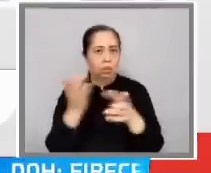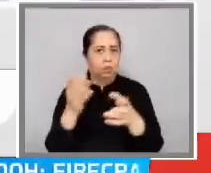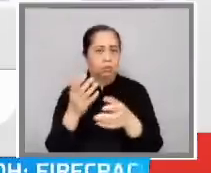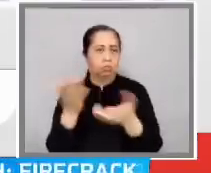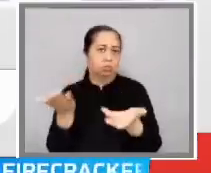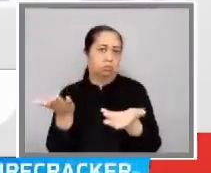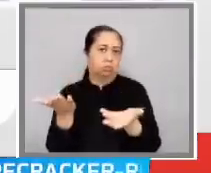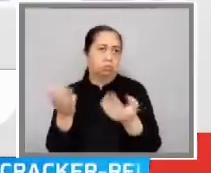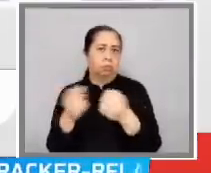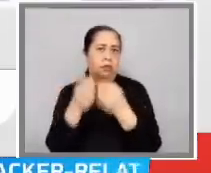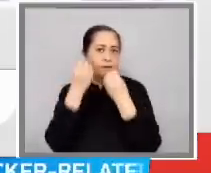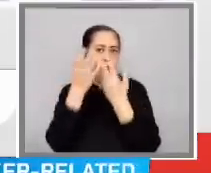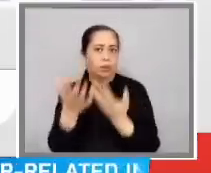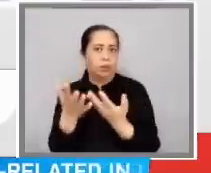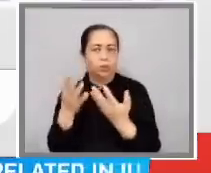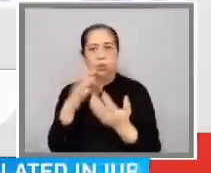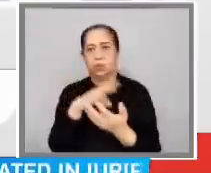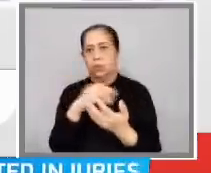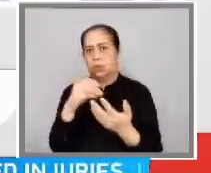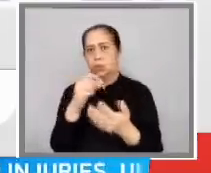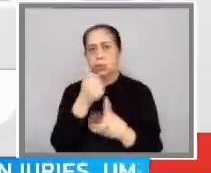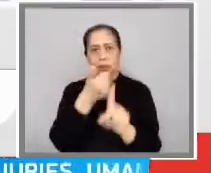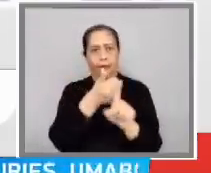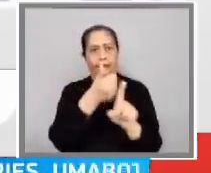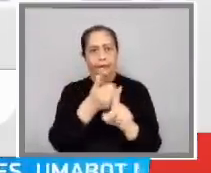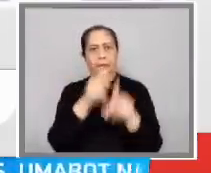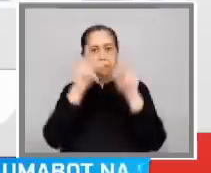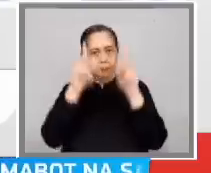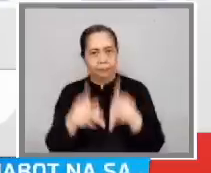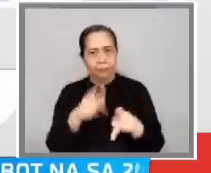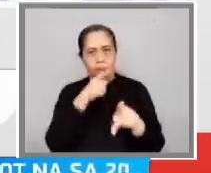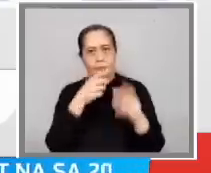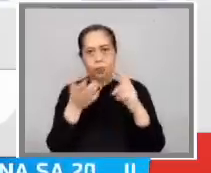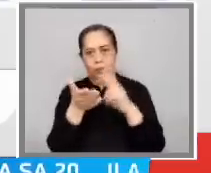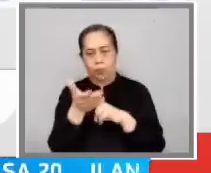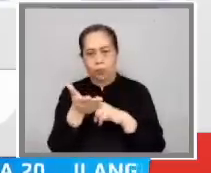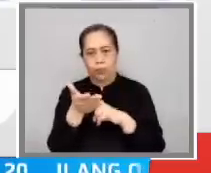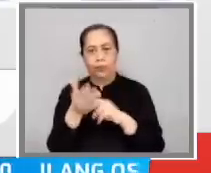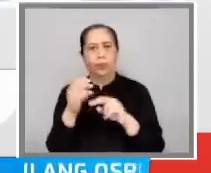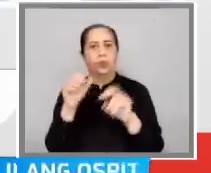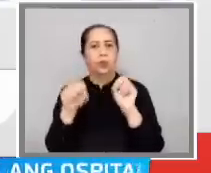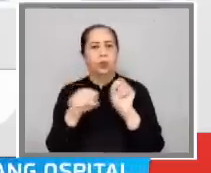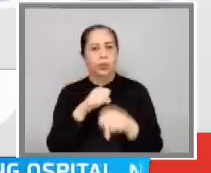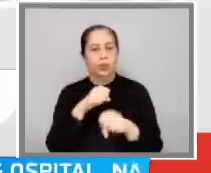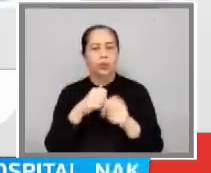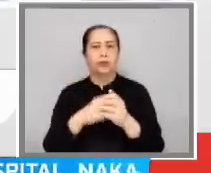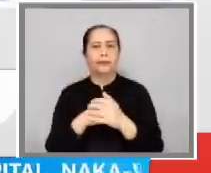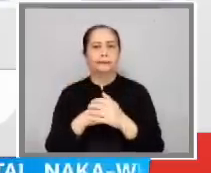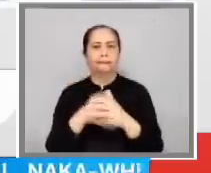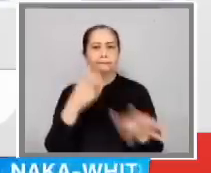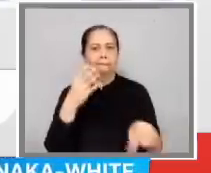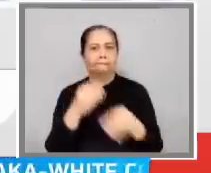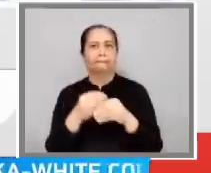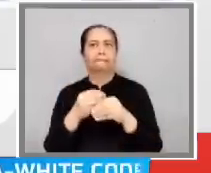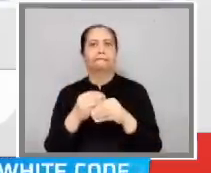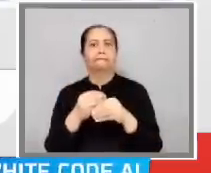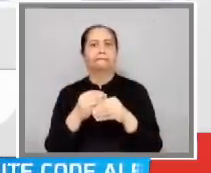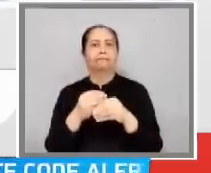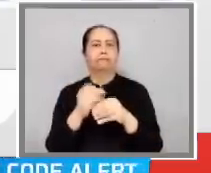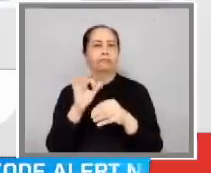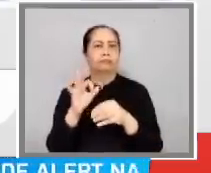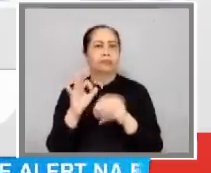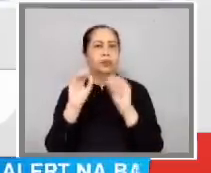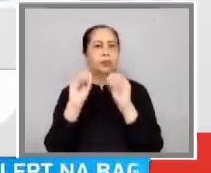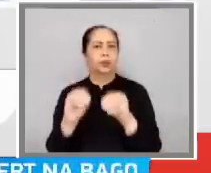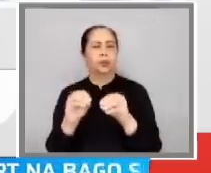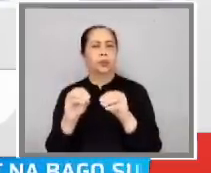na impormasyon at sila mismo yung tao po na nagre-register. Kaya po itong kung nilagay po